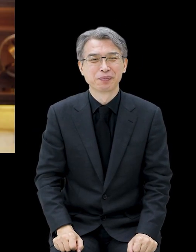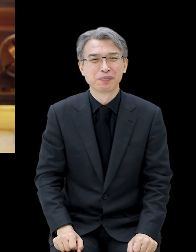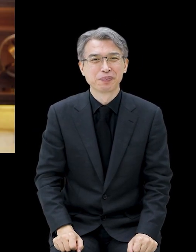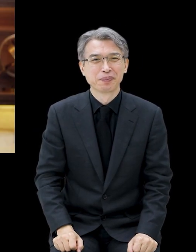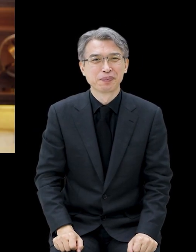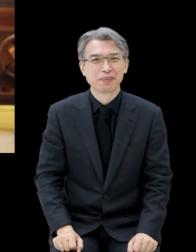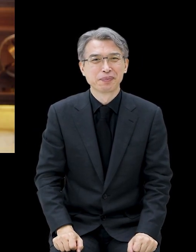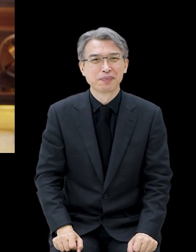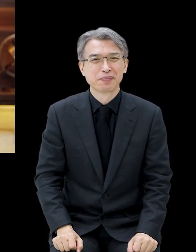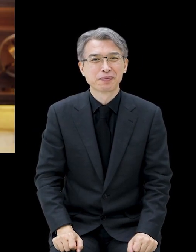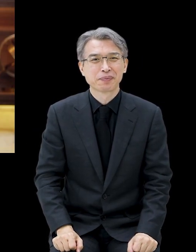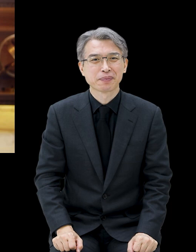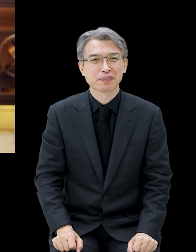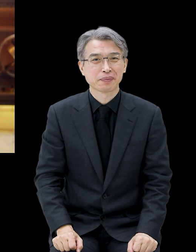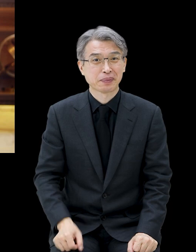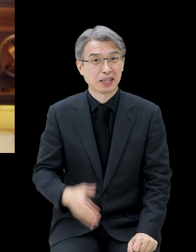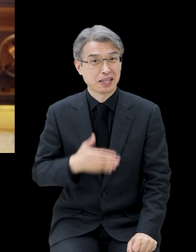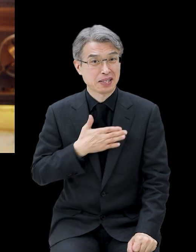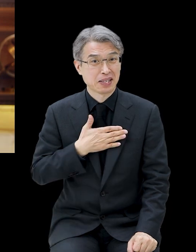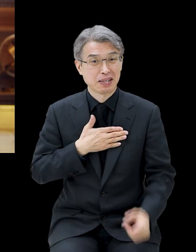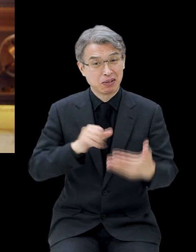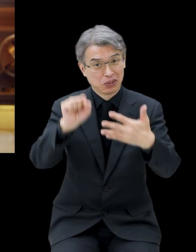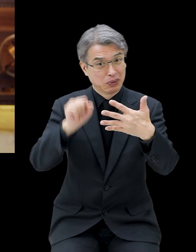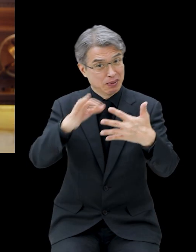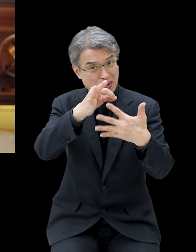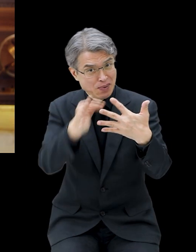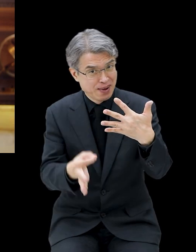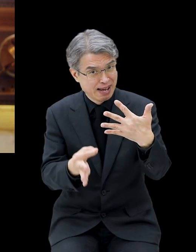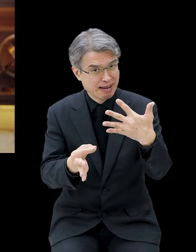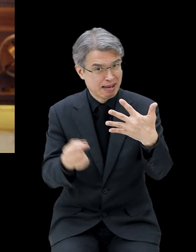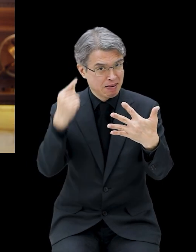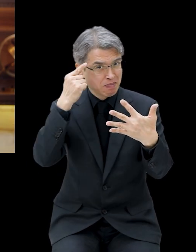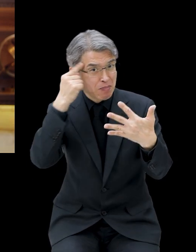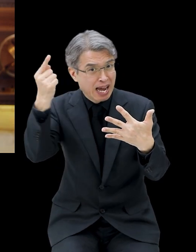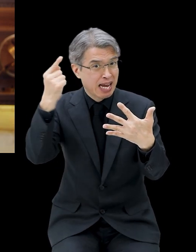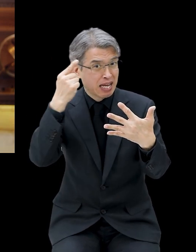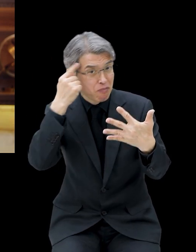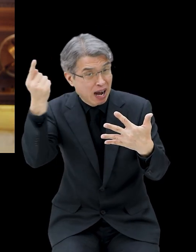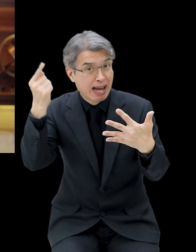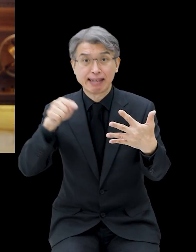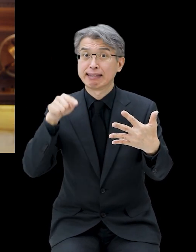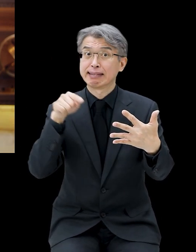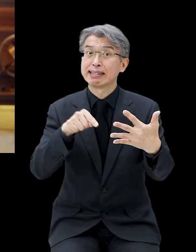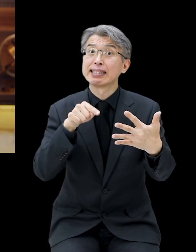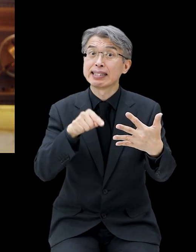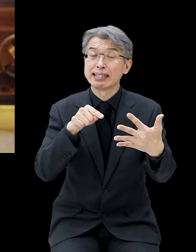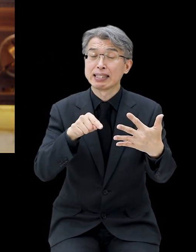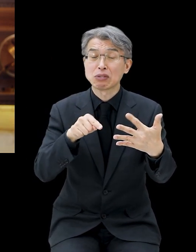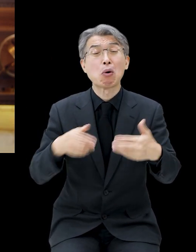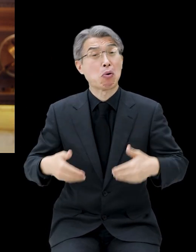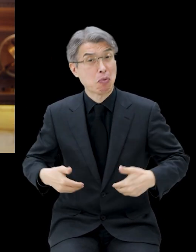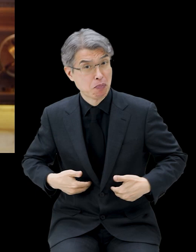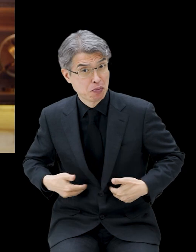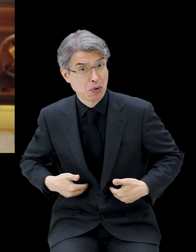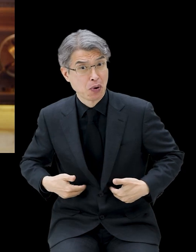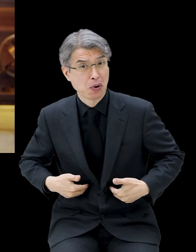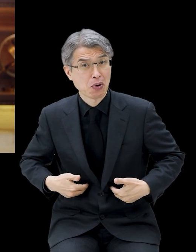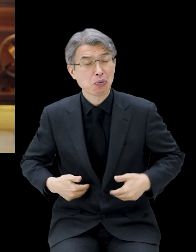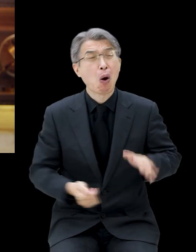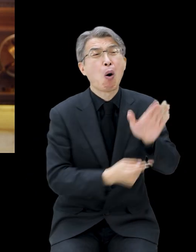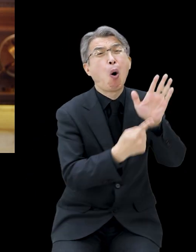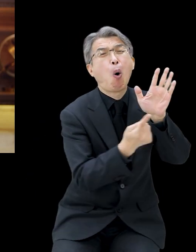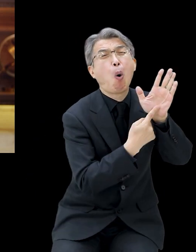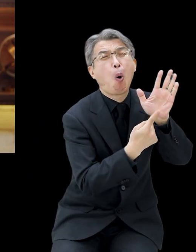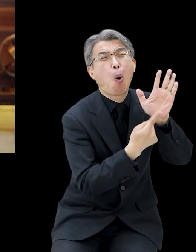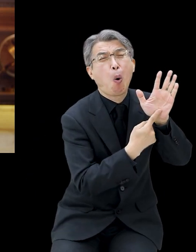저희들은 이제 소프트웨어 개발 쪽이기 때문에 소프트웨어 개발 쪽도 필요하고요. 또 홍보 쪽도